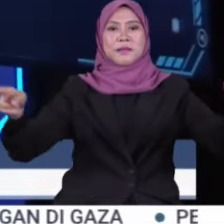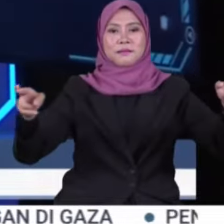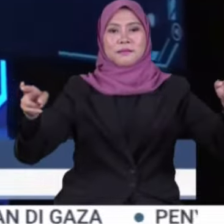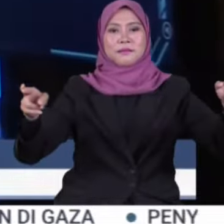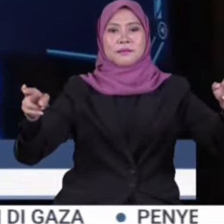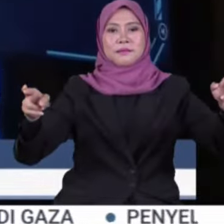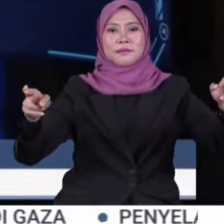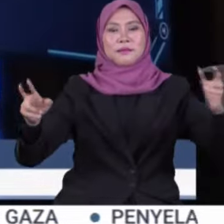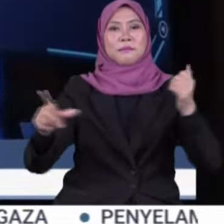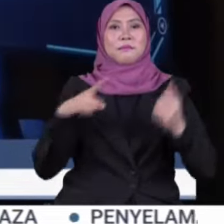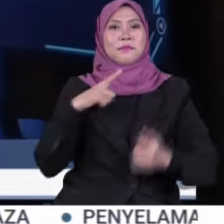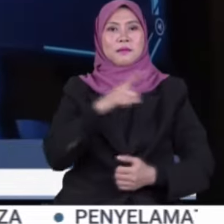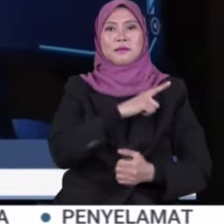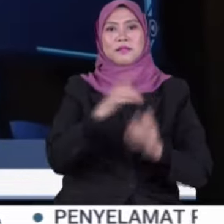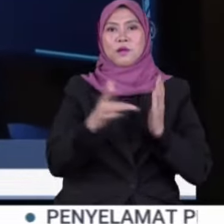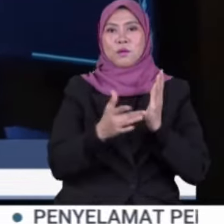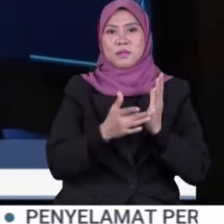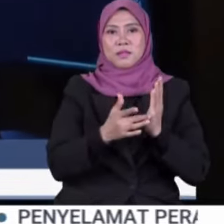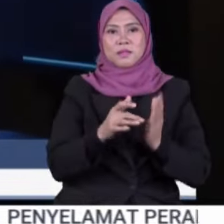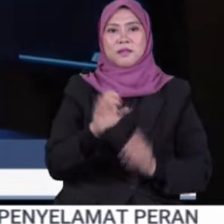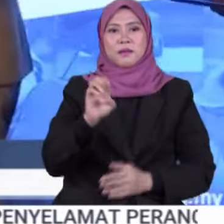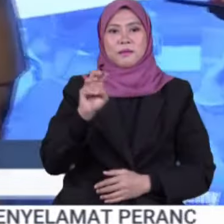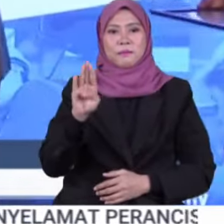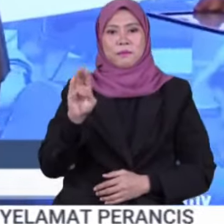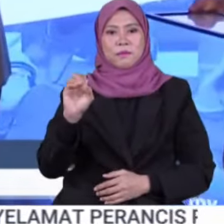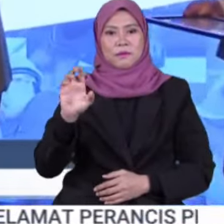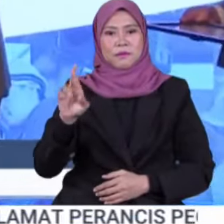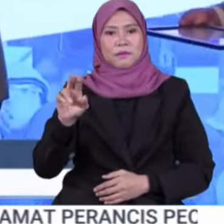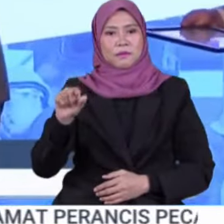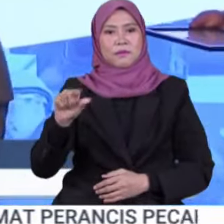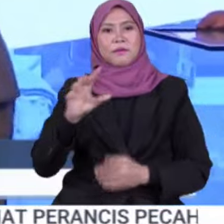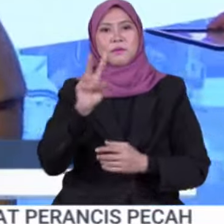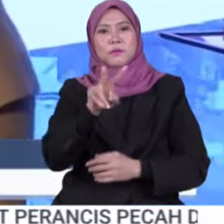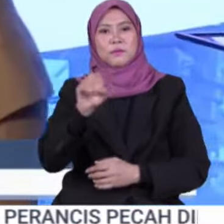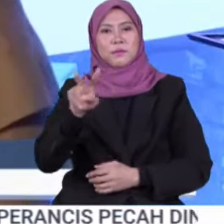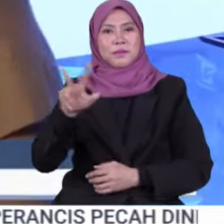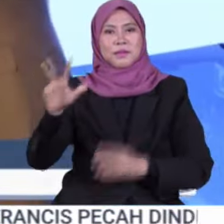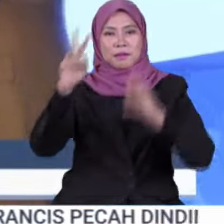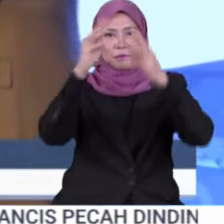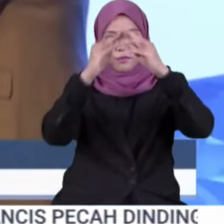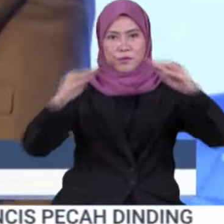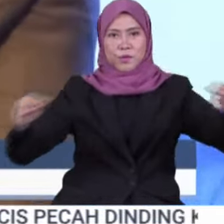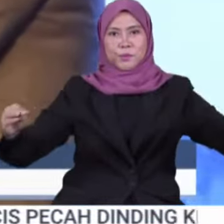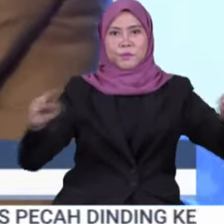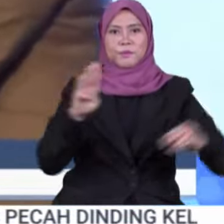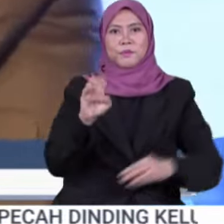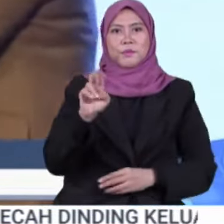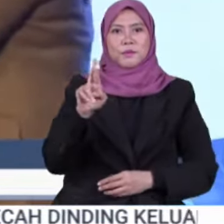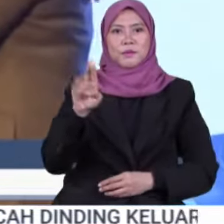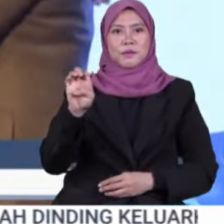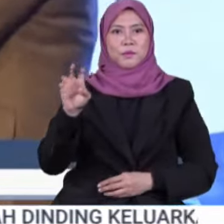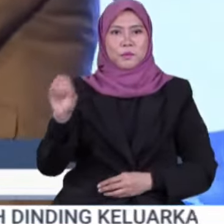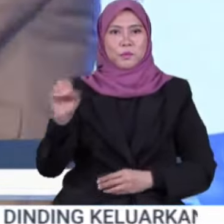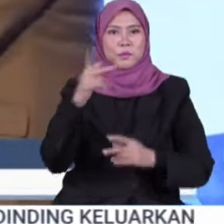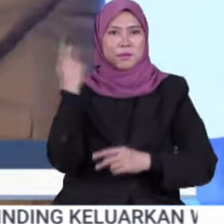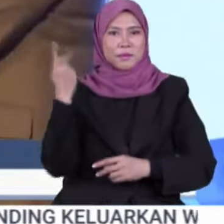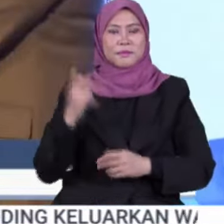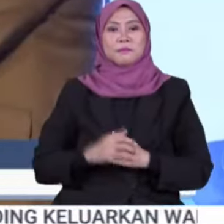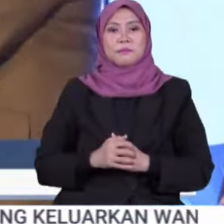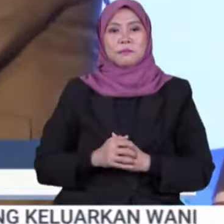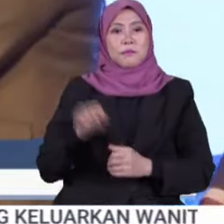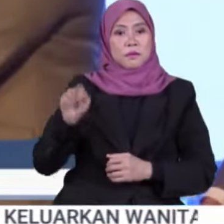Simposium Lembaga Teknologi Malaysia MBOT Borneo 2023 di Museum Kebudayaan Borneo, Kuching. Oleh itu, beliau berharap